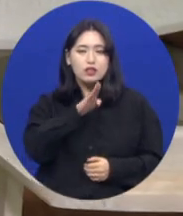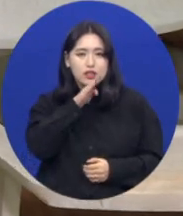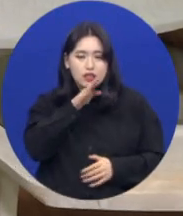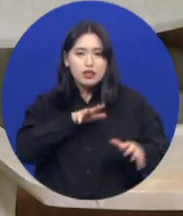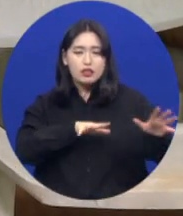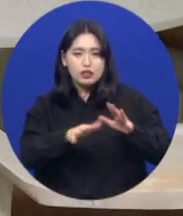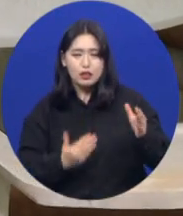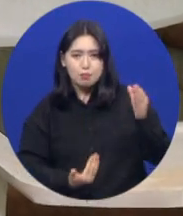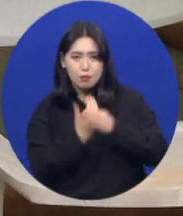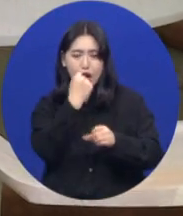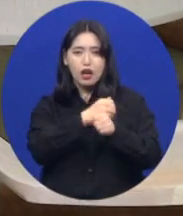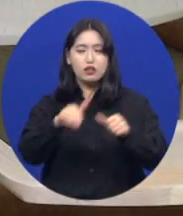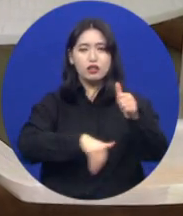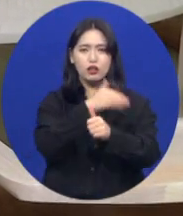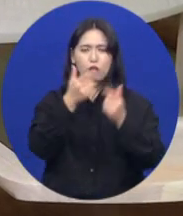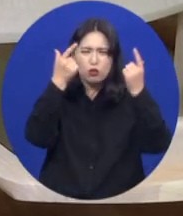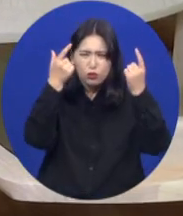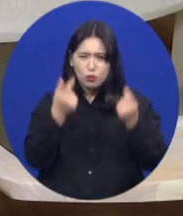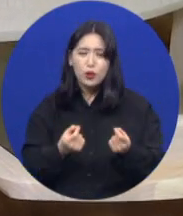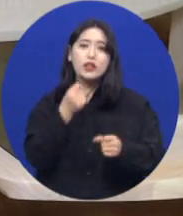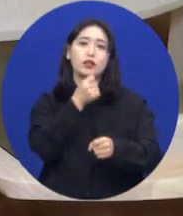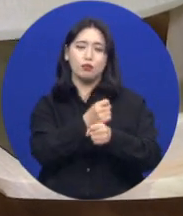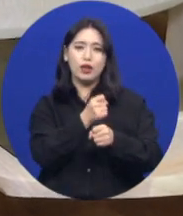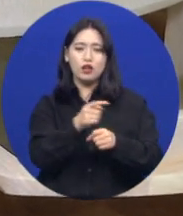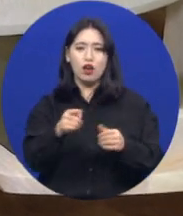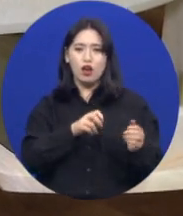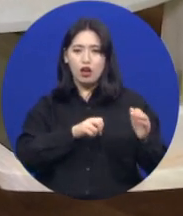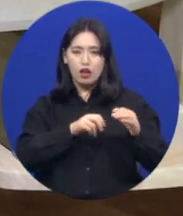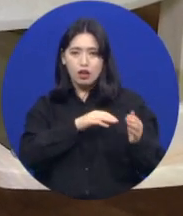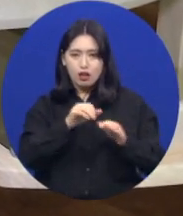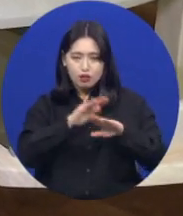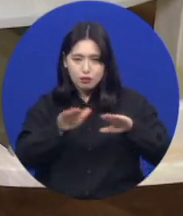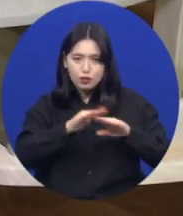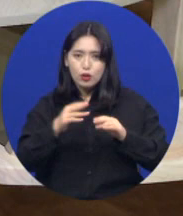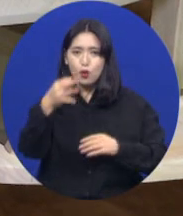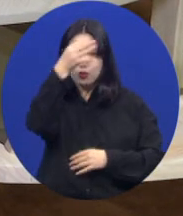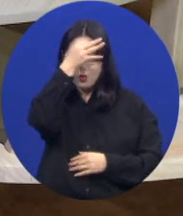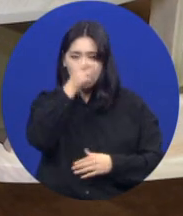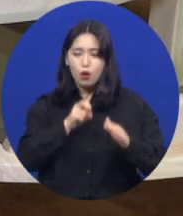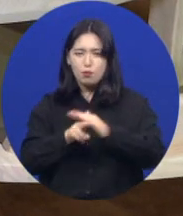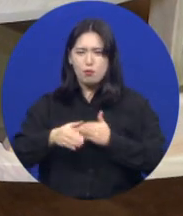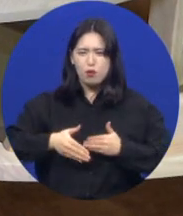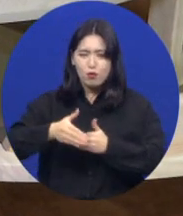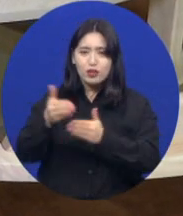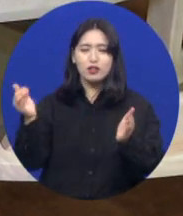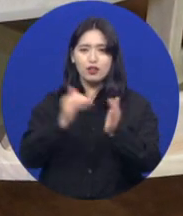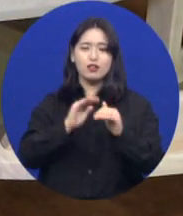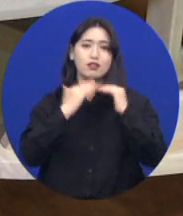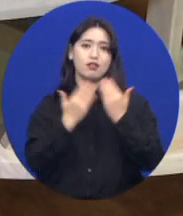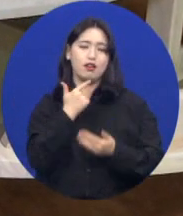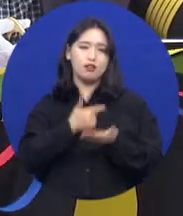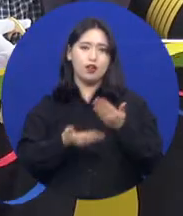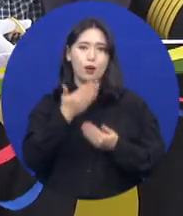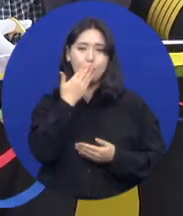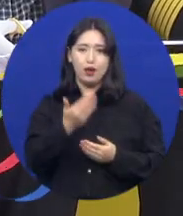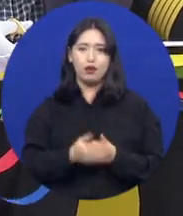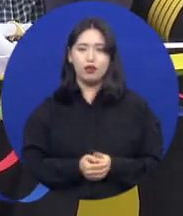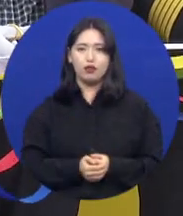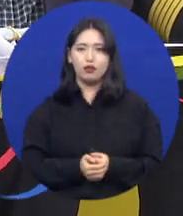발생해 x 의 상황을 똑같이 제안해 대처 여름부터 회피 과정까지 모든 상황을 체험할수 있습니다